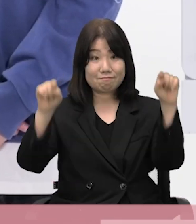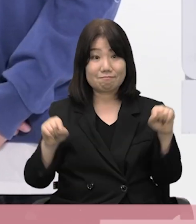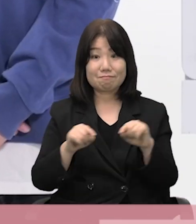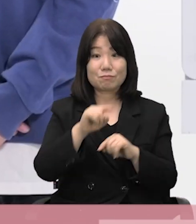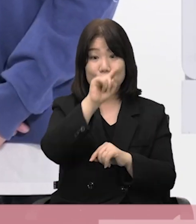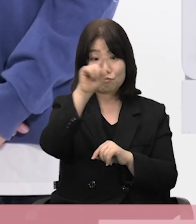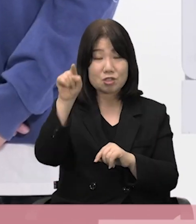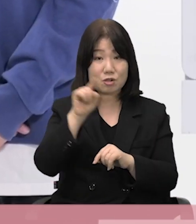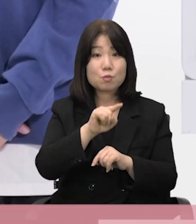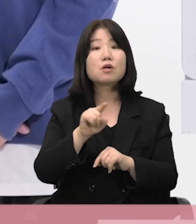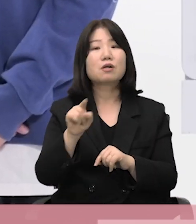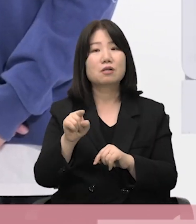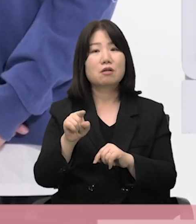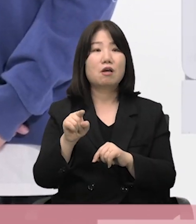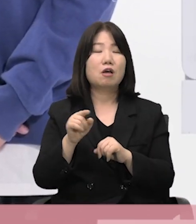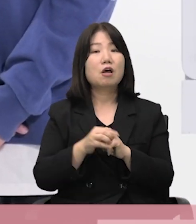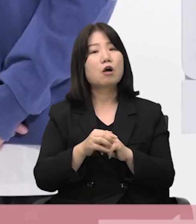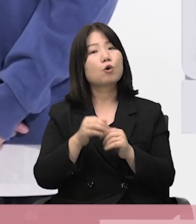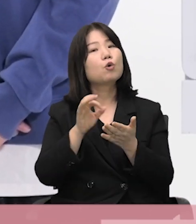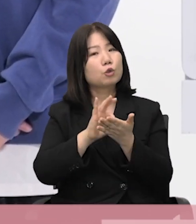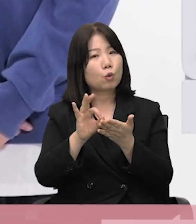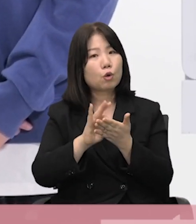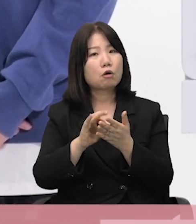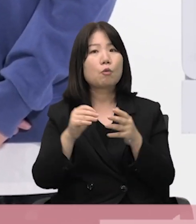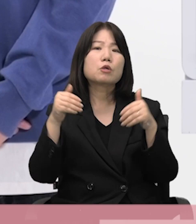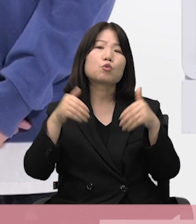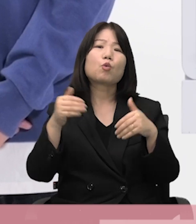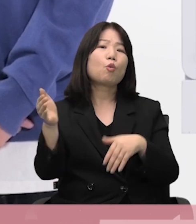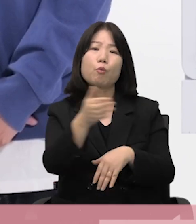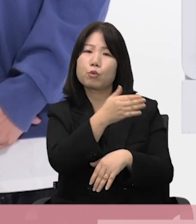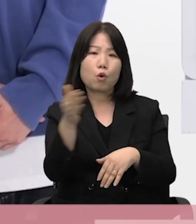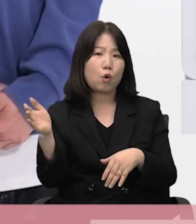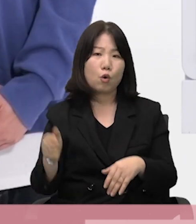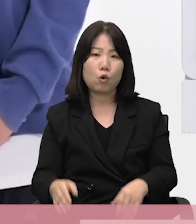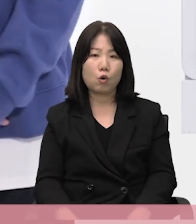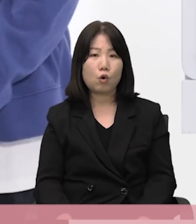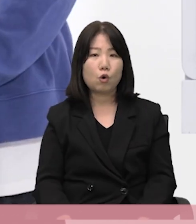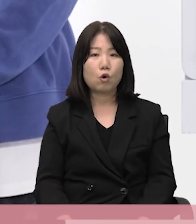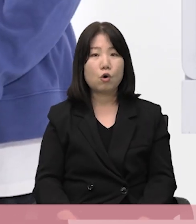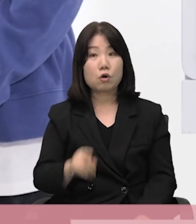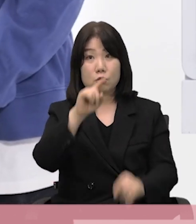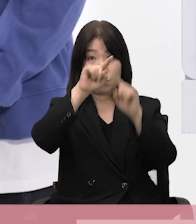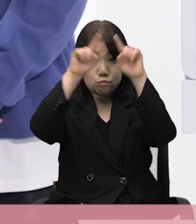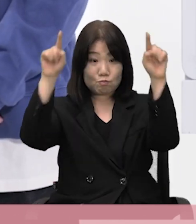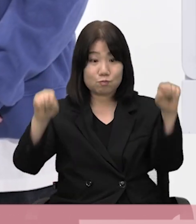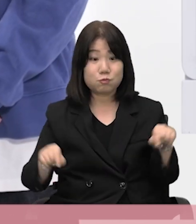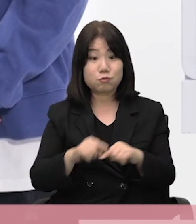무인점포에는 계산을 해주는 점원이 없는 대신 무인정보 단말기로 계산을 할 수가 있어요.